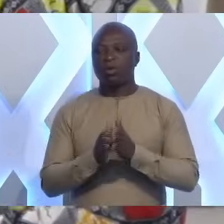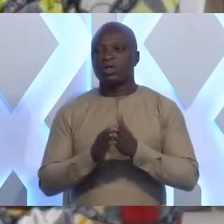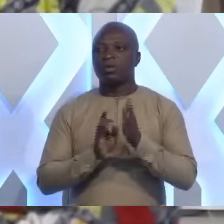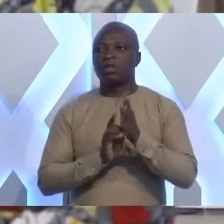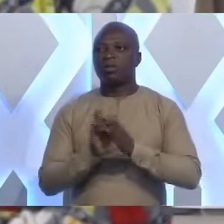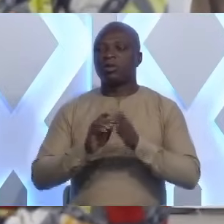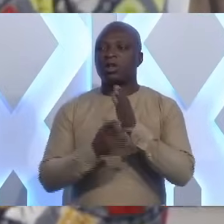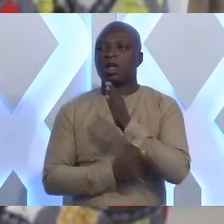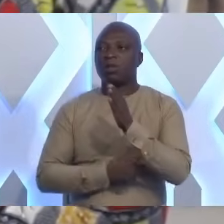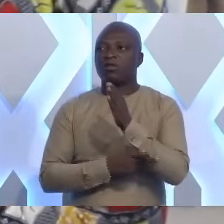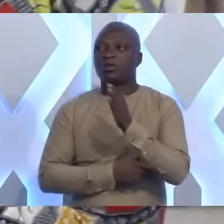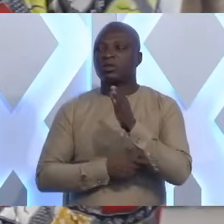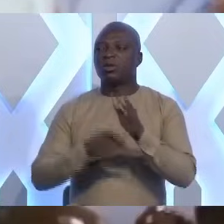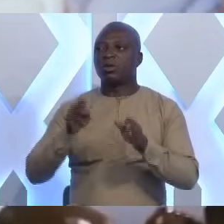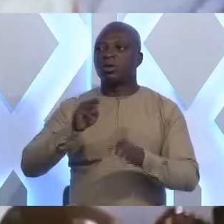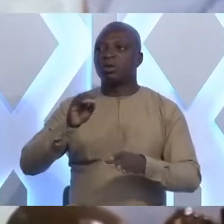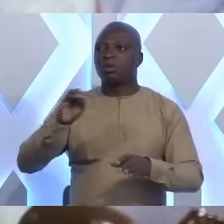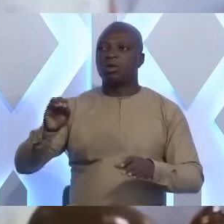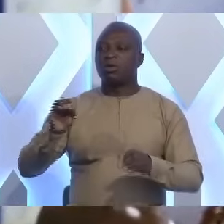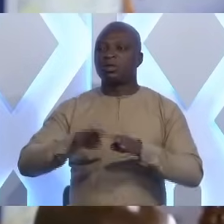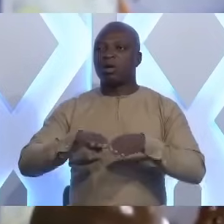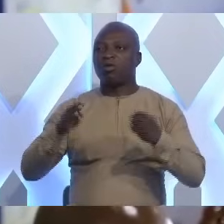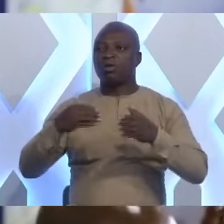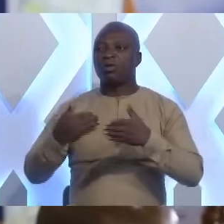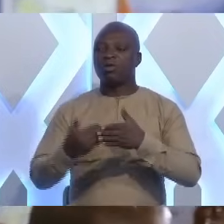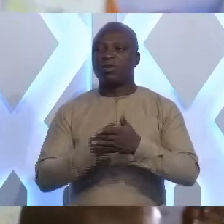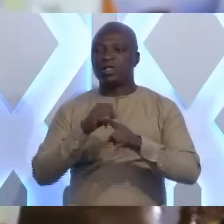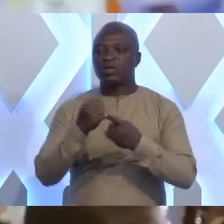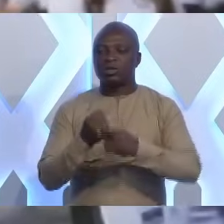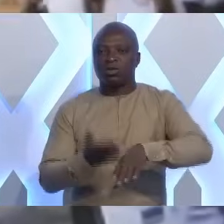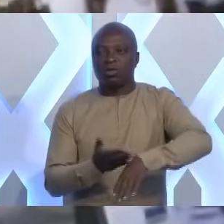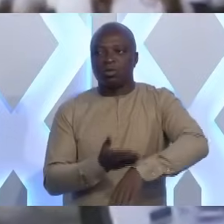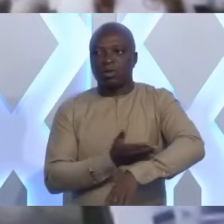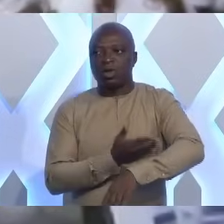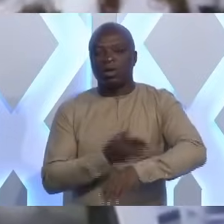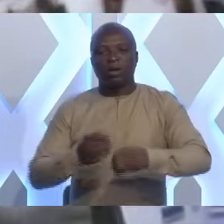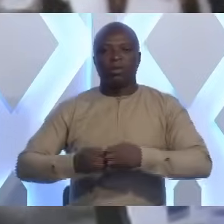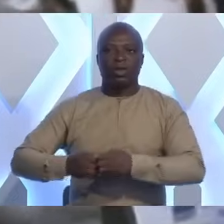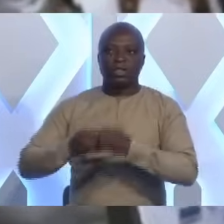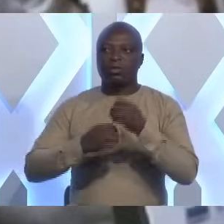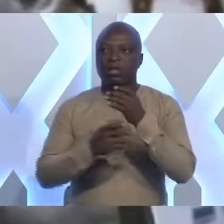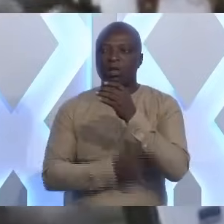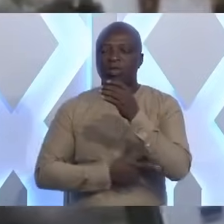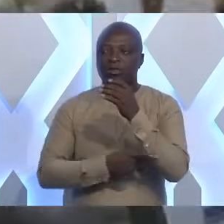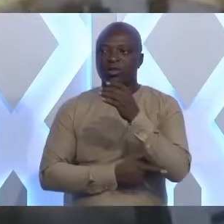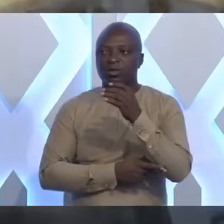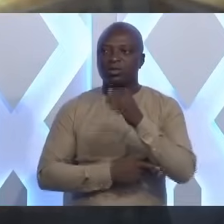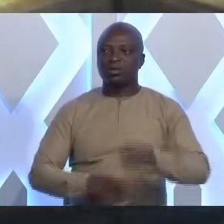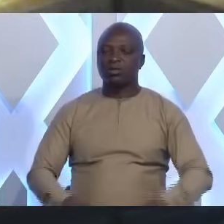de la préfecture de Meaux, ce qui ouvre une nouvelle ère de progrès pour l'ensemble de la préfecture de Meaux.